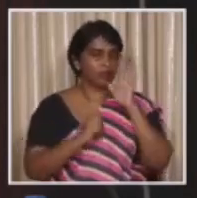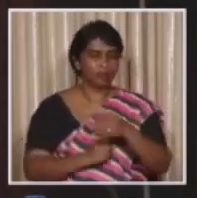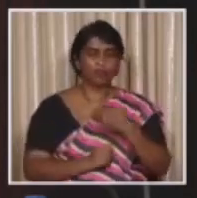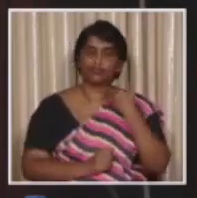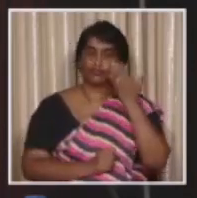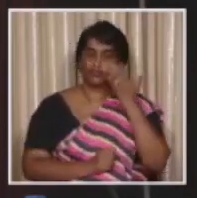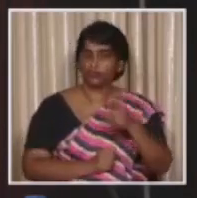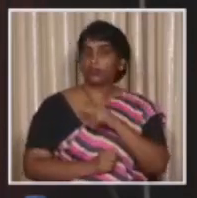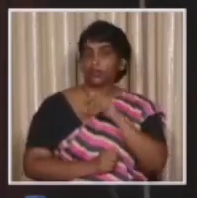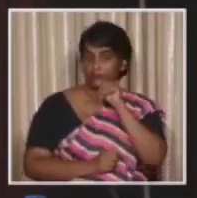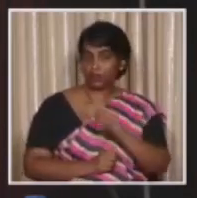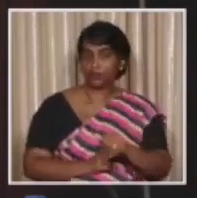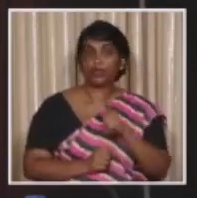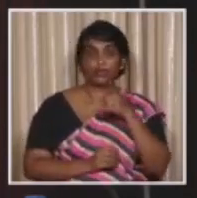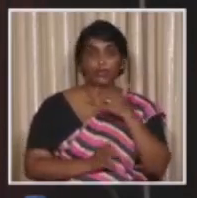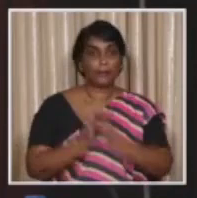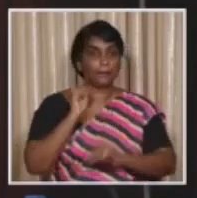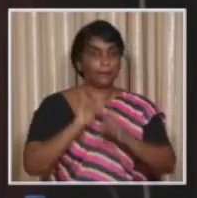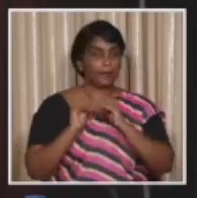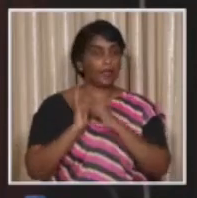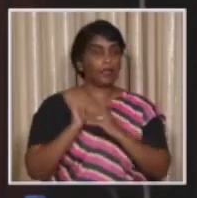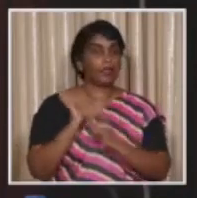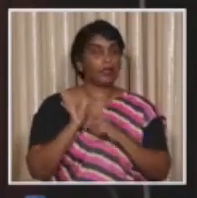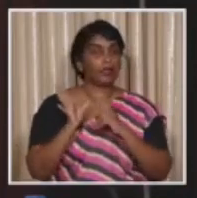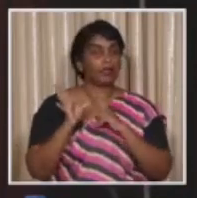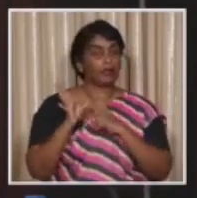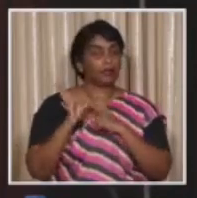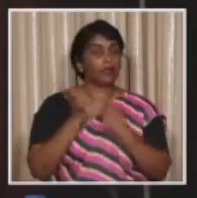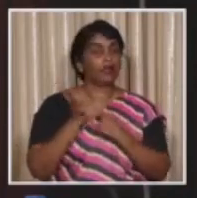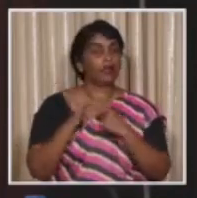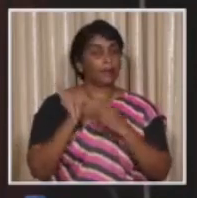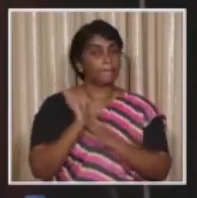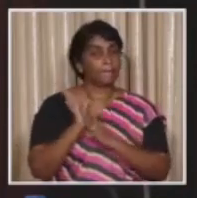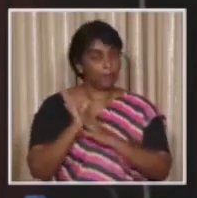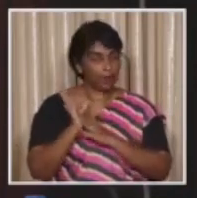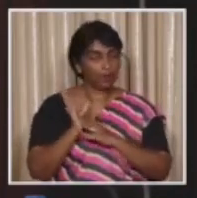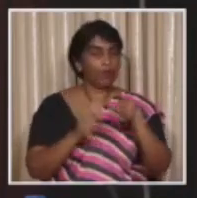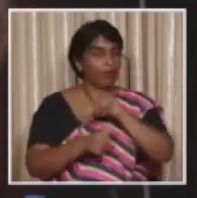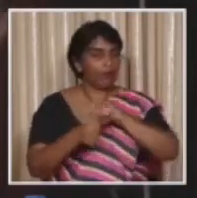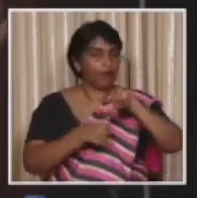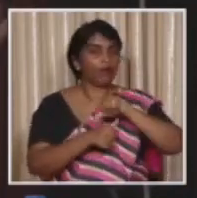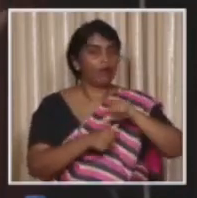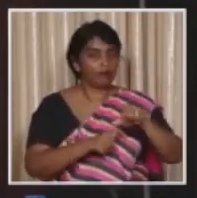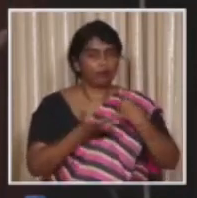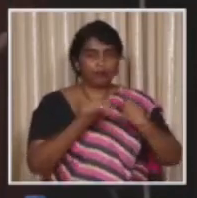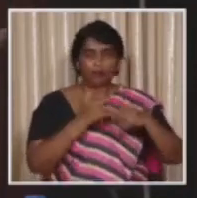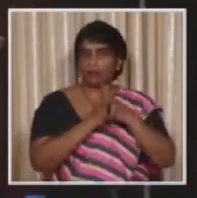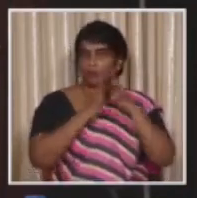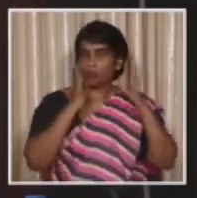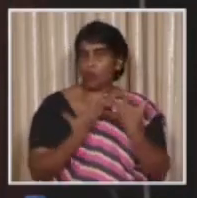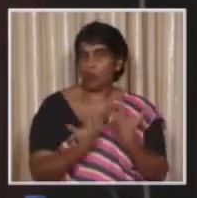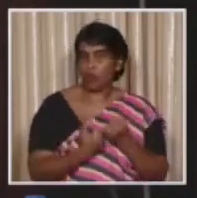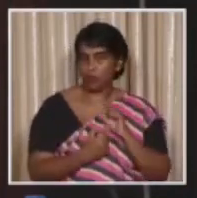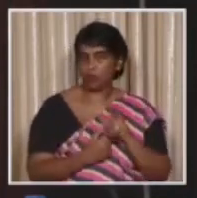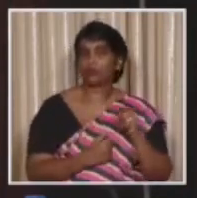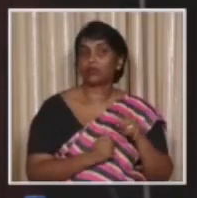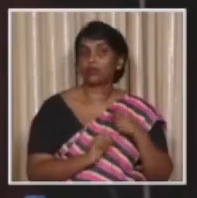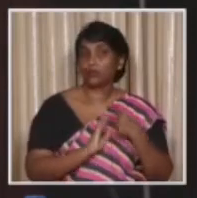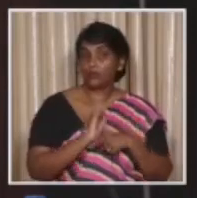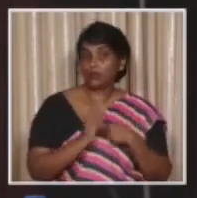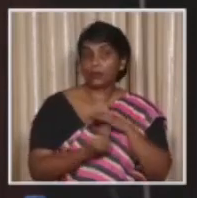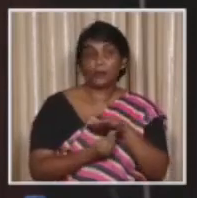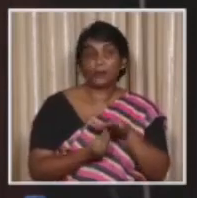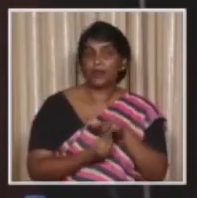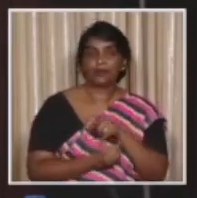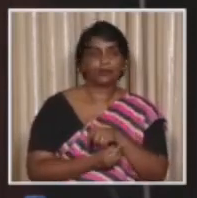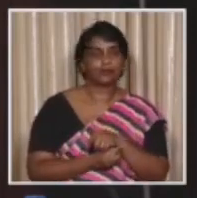පේනවා එක වශයෙන් ගත්තම දීවර අමාත්‍යාංශ නාරායක අනික මීපායක අනික ආයතන සහ ගණනාවකට ඕනකම තිබුණා රට පරිසරය